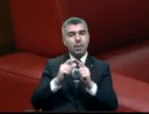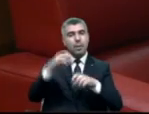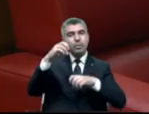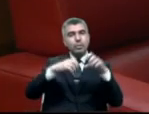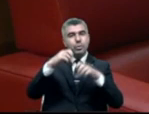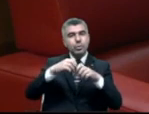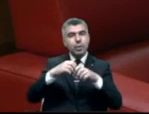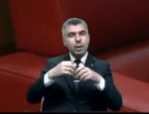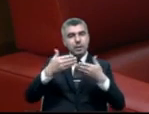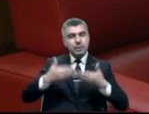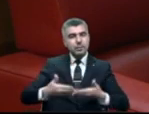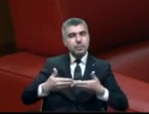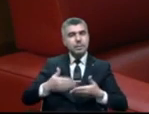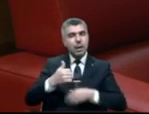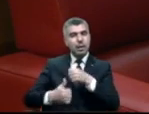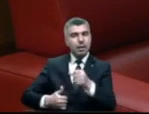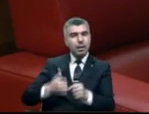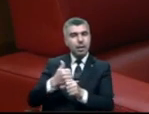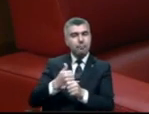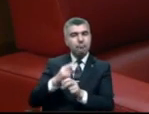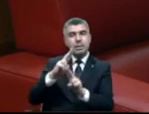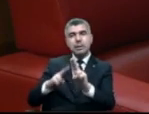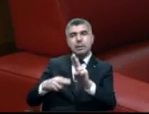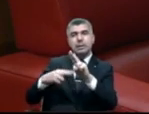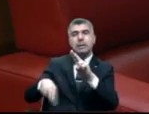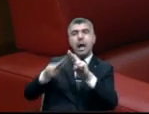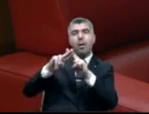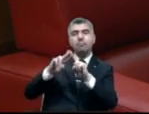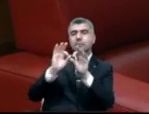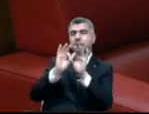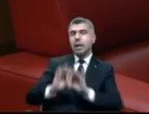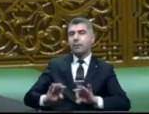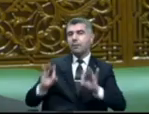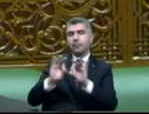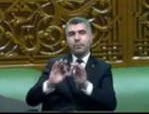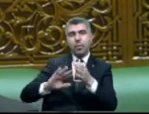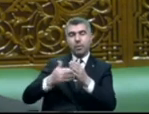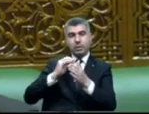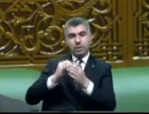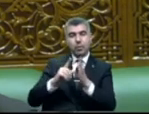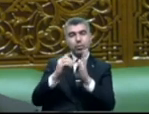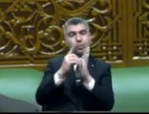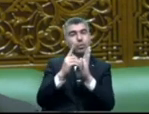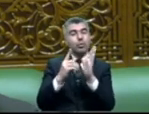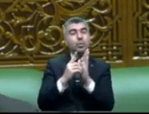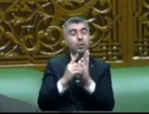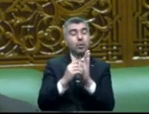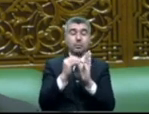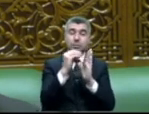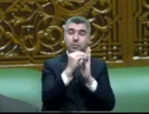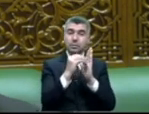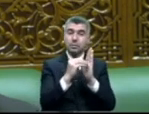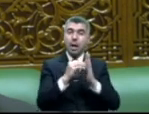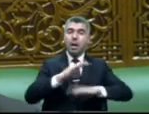على الموسم الفلاحي، ولم نتلقى أي رد منكم في ضرب سافر لمقتضيات الفصل الأول من الدستور،